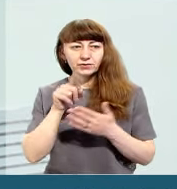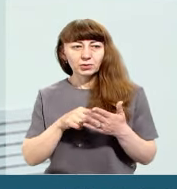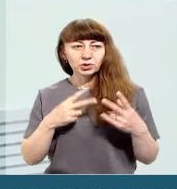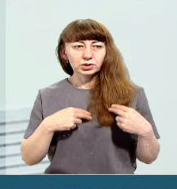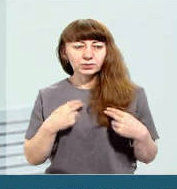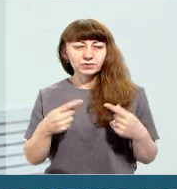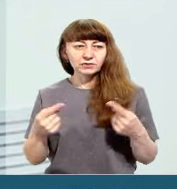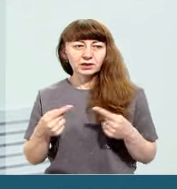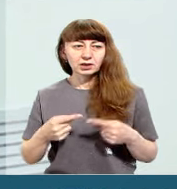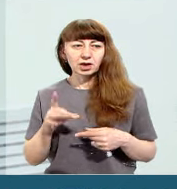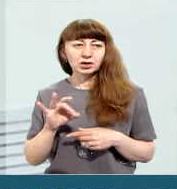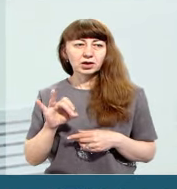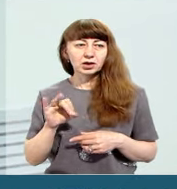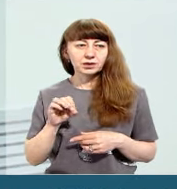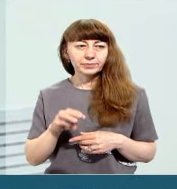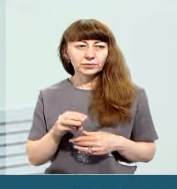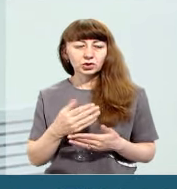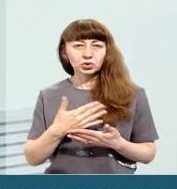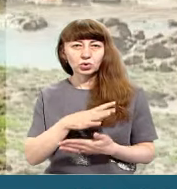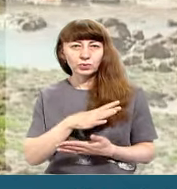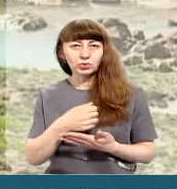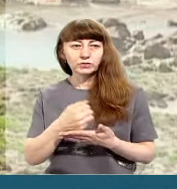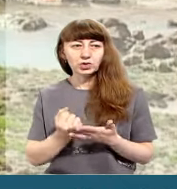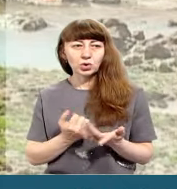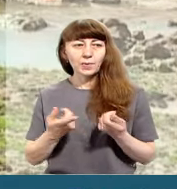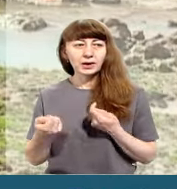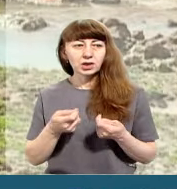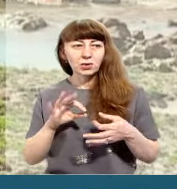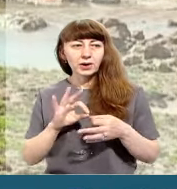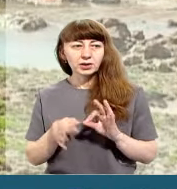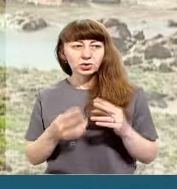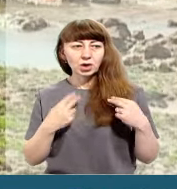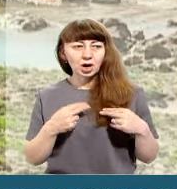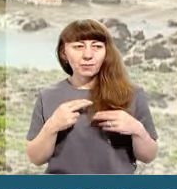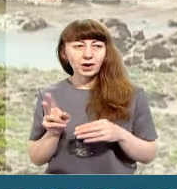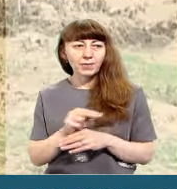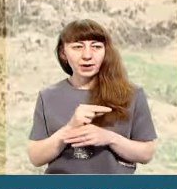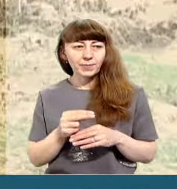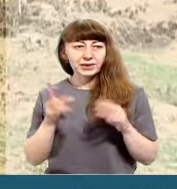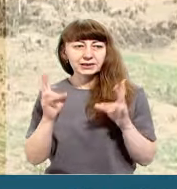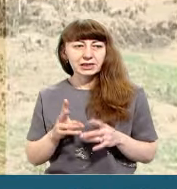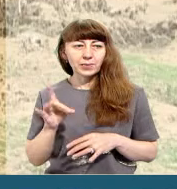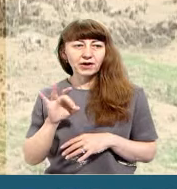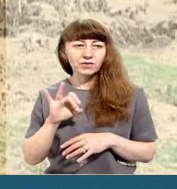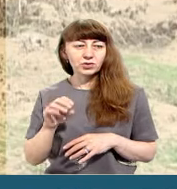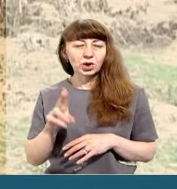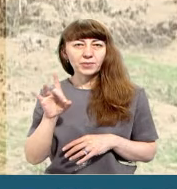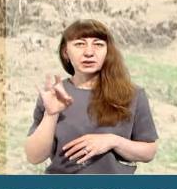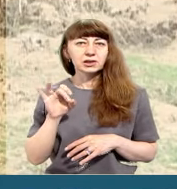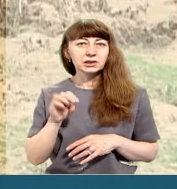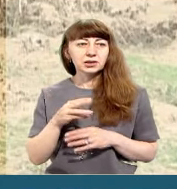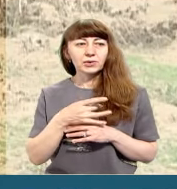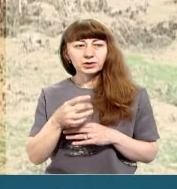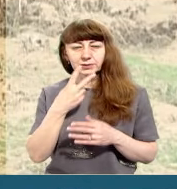работаем, согласно алгоритму, который утвержден правительством. Подробнее о работе по ликвидации последствий паводка в Могилинском районе